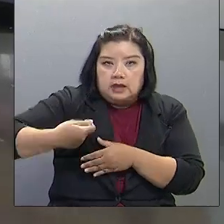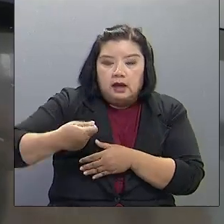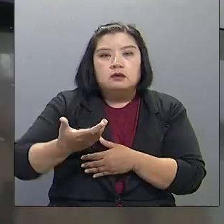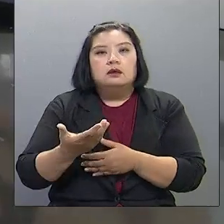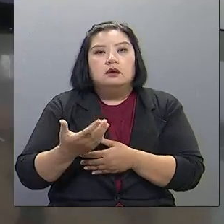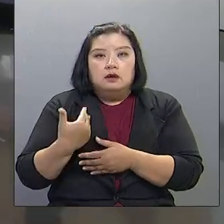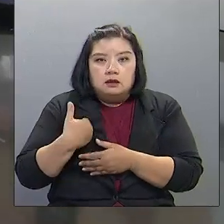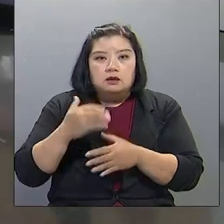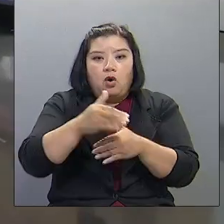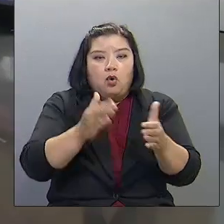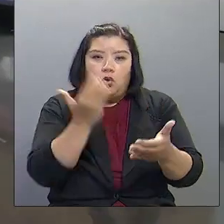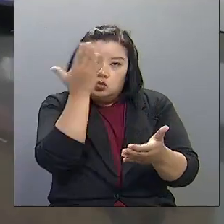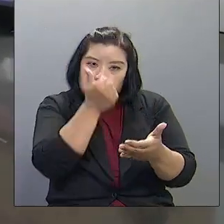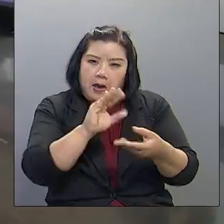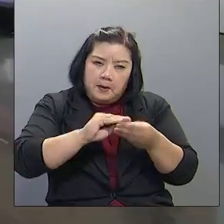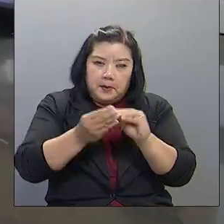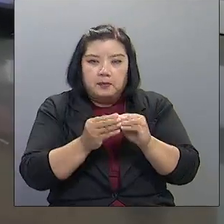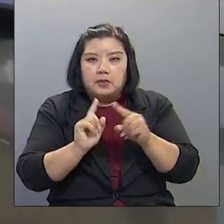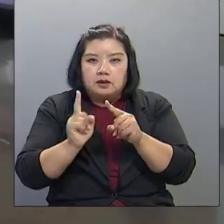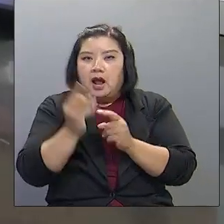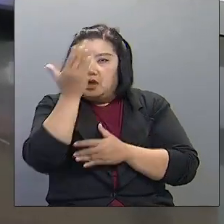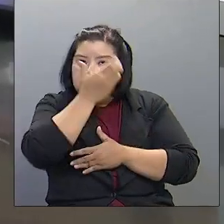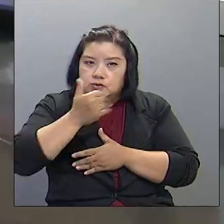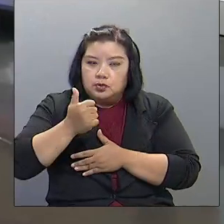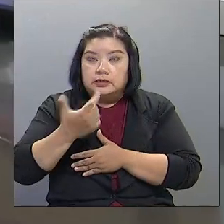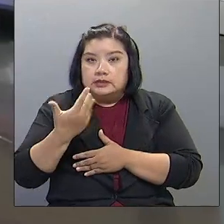าหีบห่อมีฟังก์ชันต่างๆนะคะและที่สำคัญค่ะมี